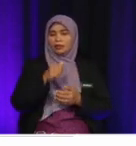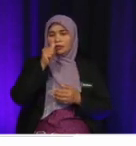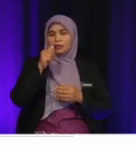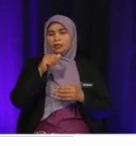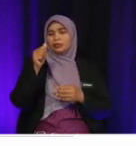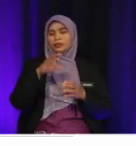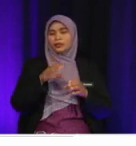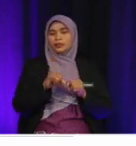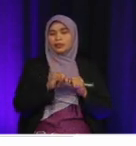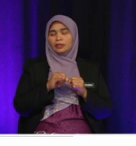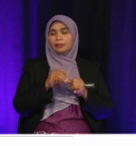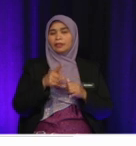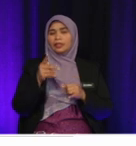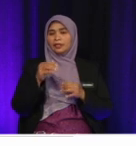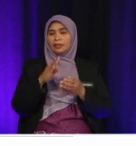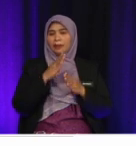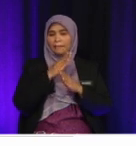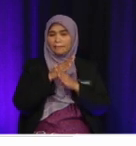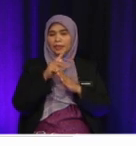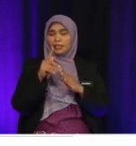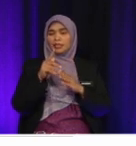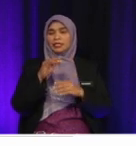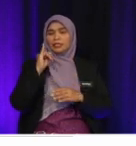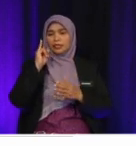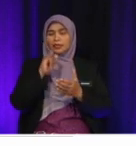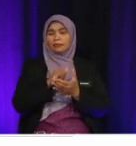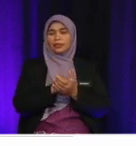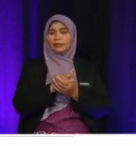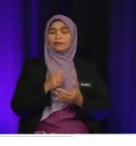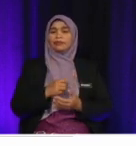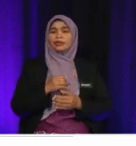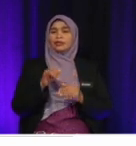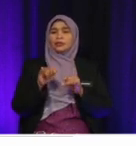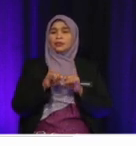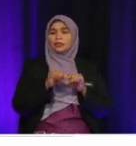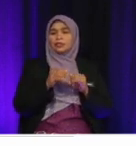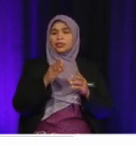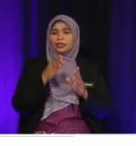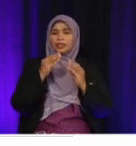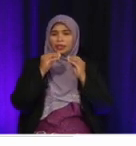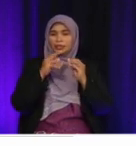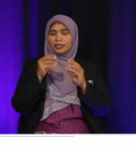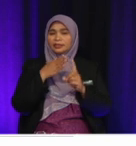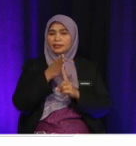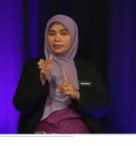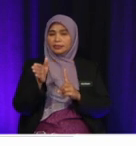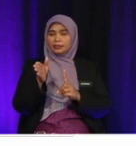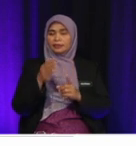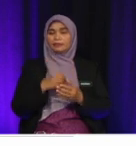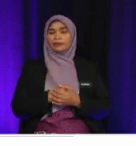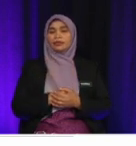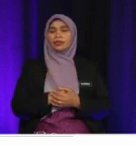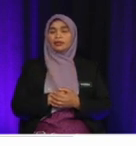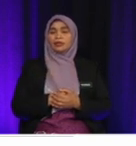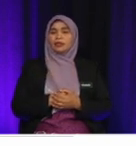iman dan juga tajuk berhubung dengan ajaran sesat sewaktu tingkatan empat manakala tingkatan lima pula Asmaul husnanya yang terlibat